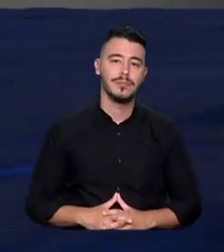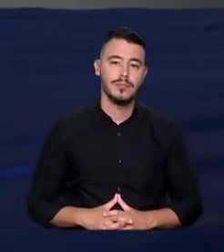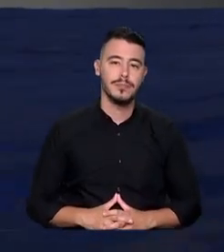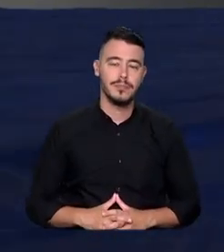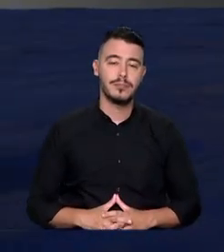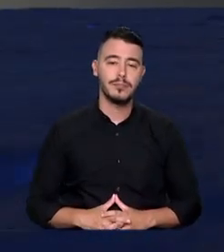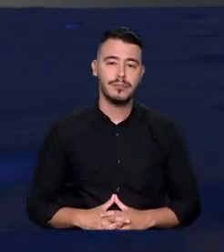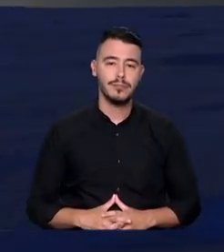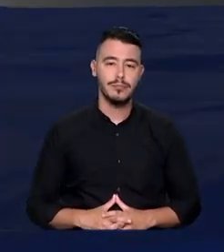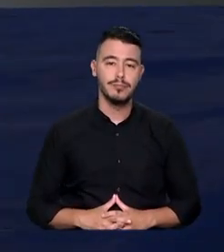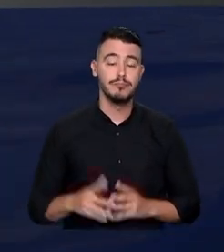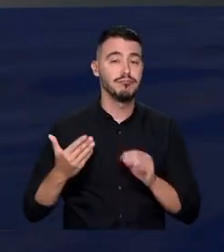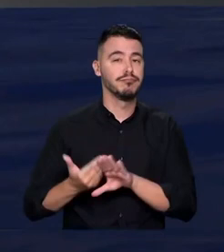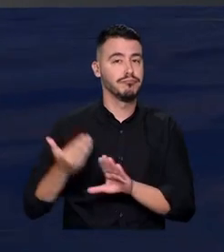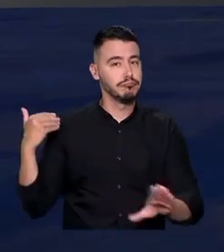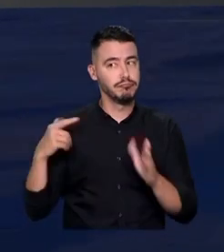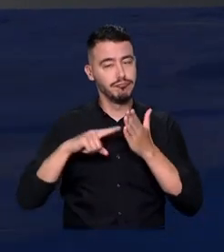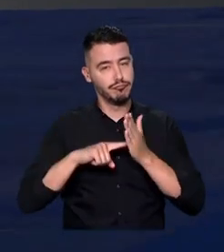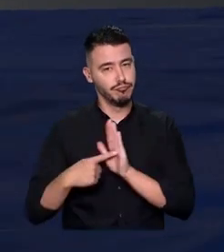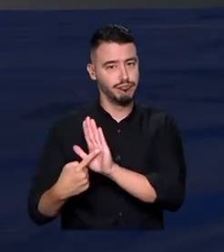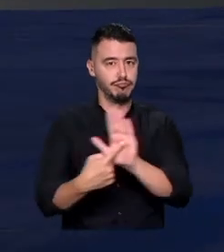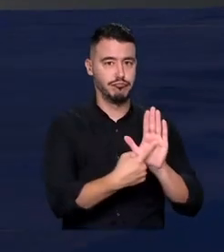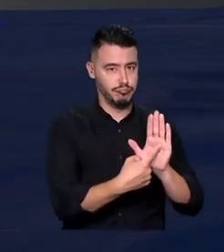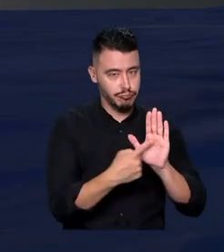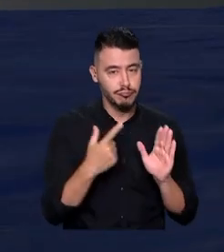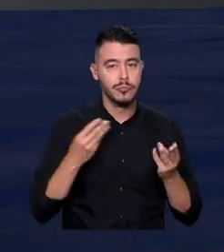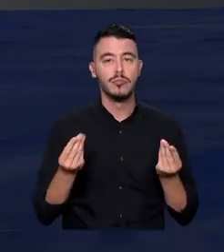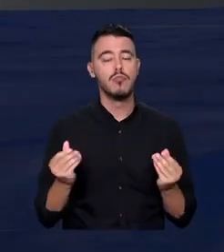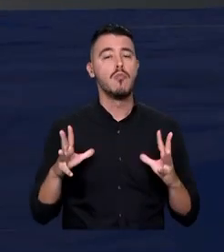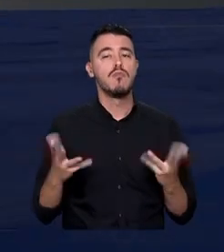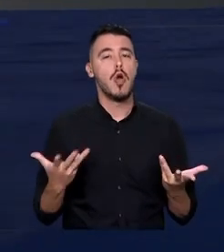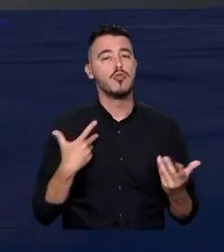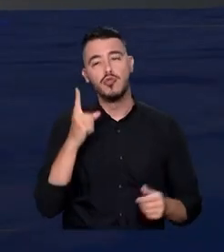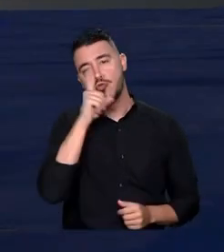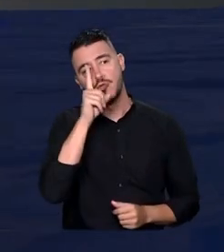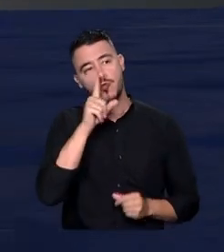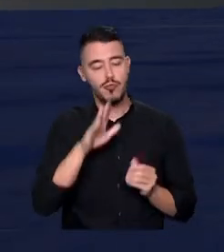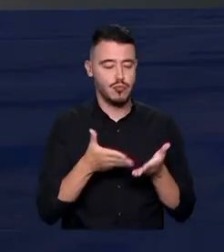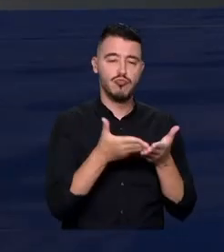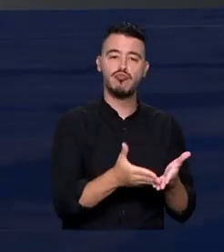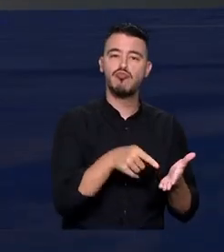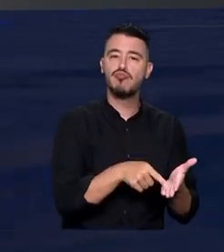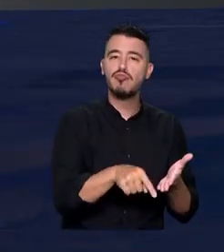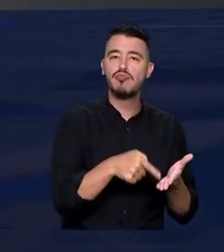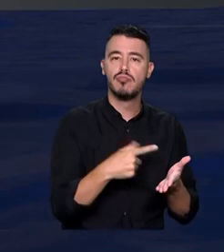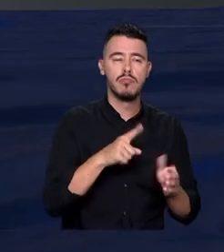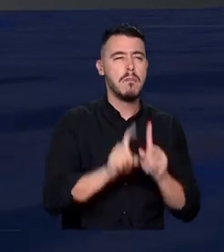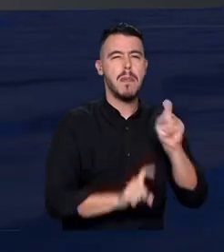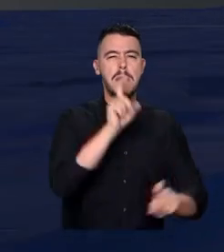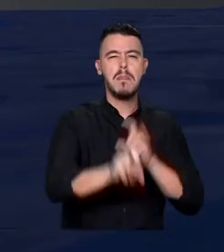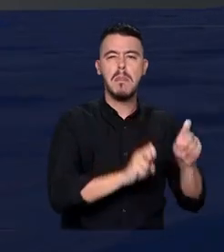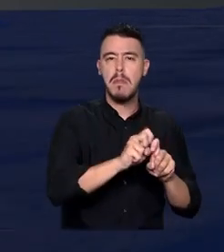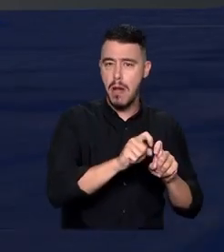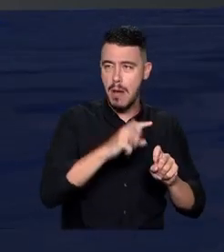Σας είχαμε παρουσιάσει με γραφικά το τι μπορεί να είχε συμβεί, τα ενδεχόμενα. Σήμερα λοιπόν που η έρευνα προχώρησε, μπορούμε